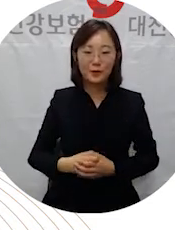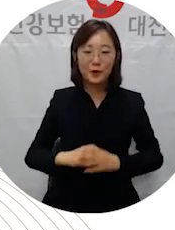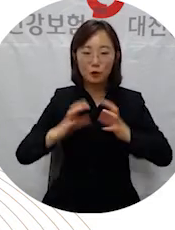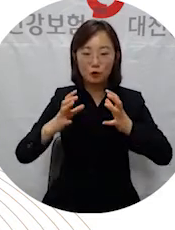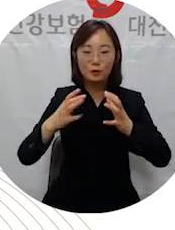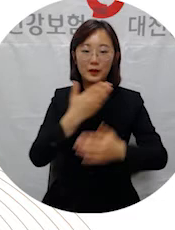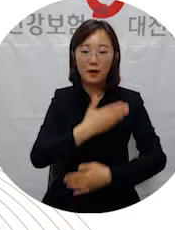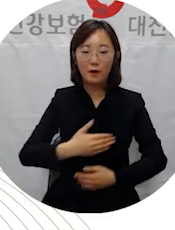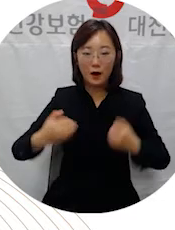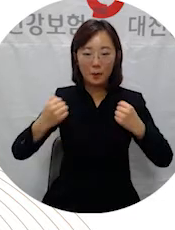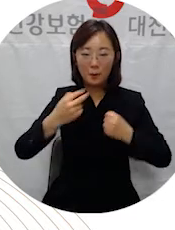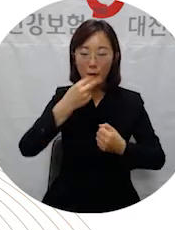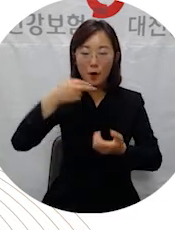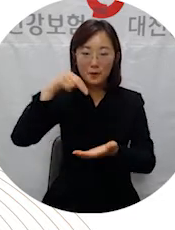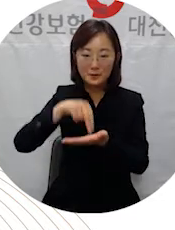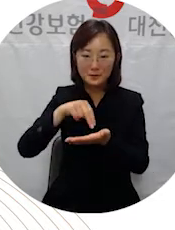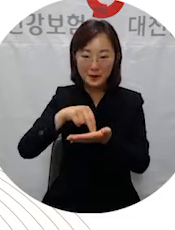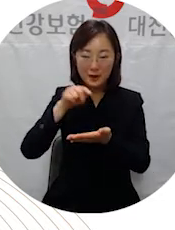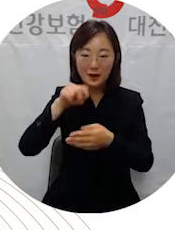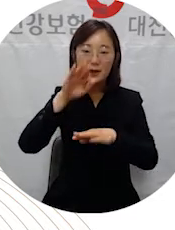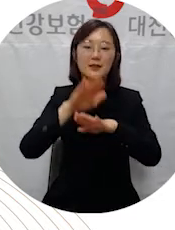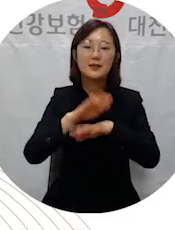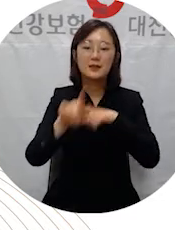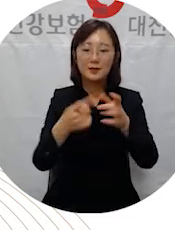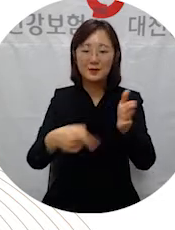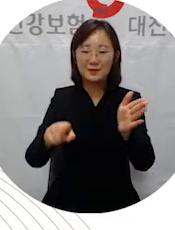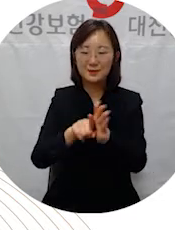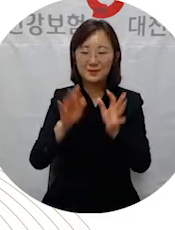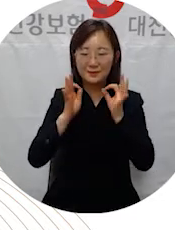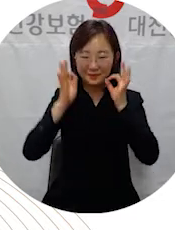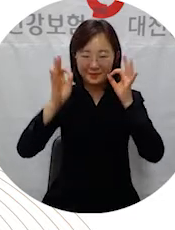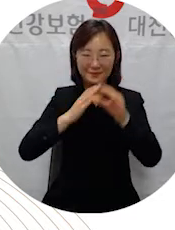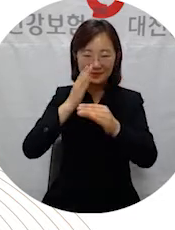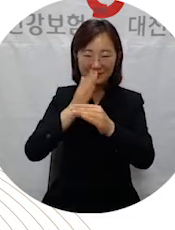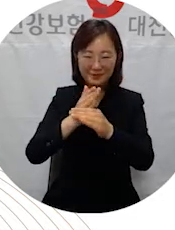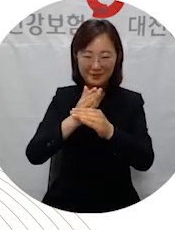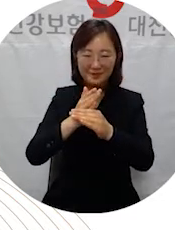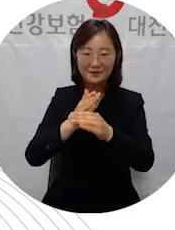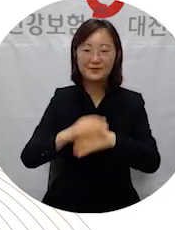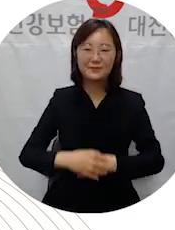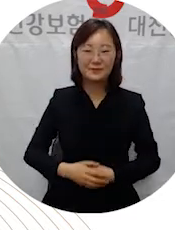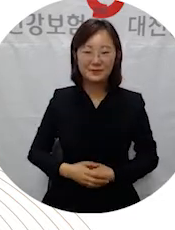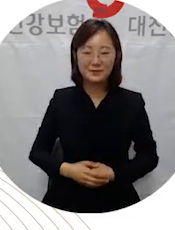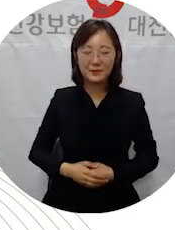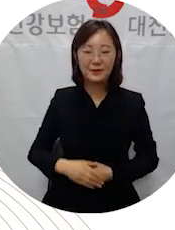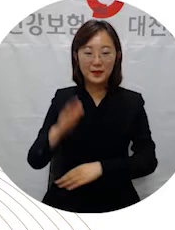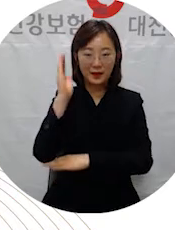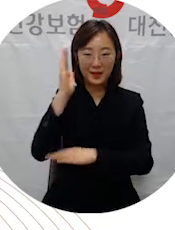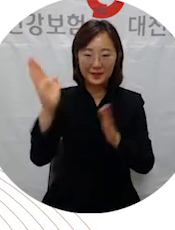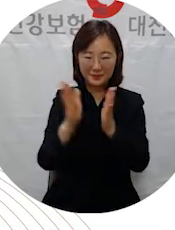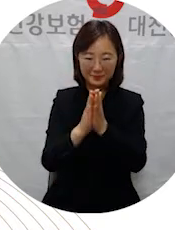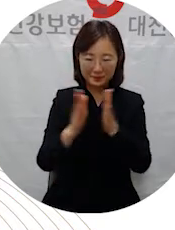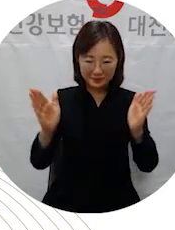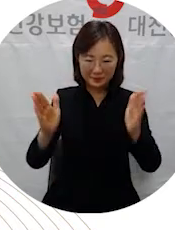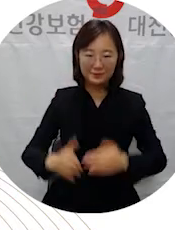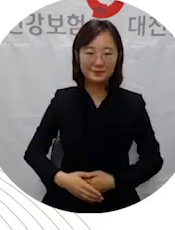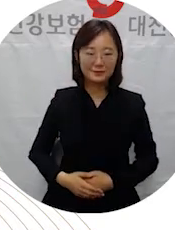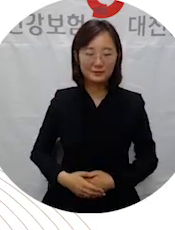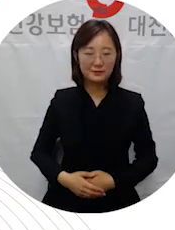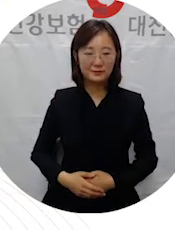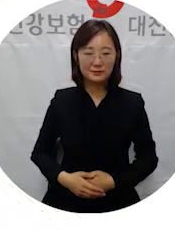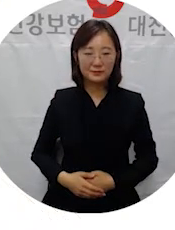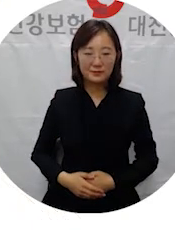우리 국민건강보험은 이를 실현하기 위하여 최선을 다하고 있다는 것을 서두로 강의를 시작하겠습니다.